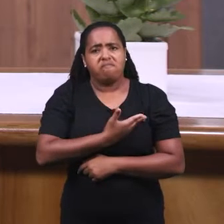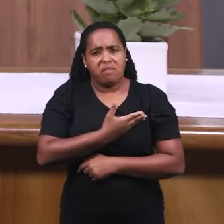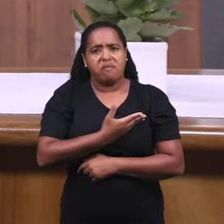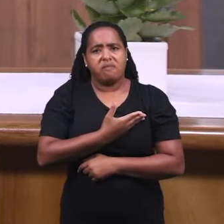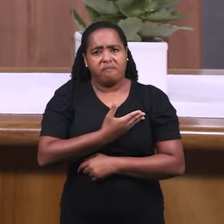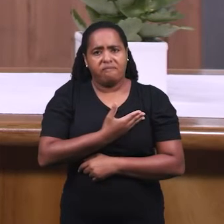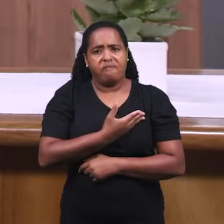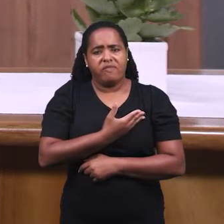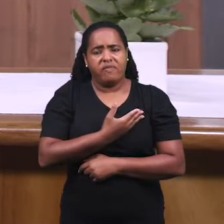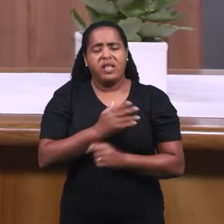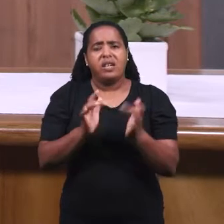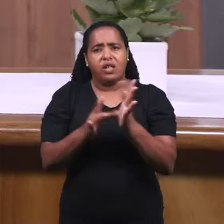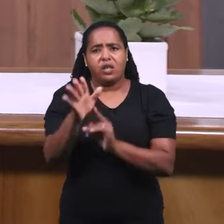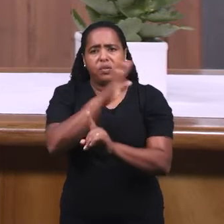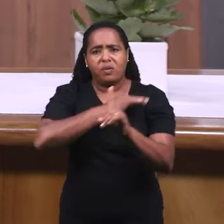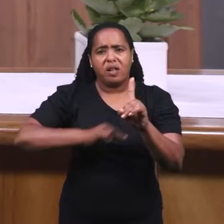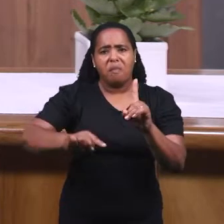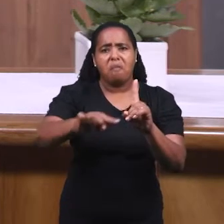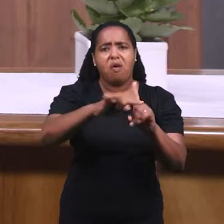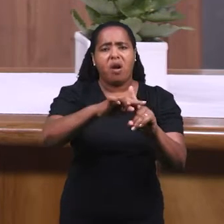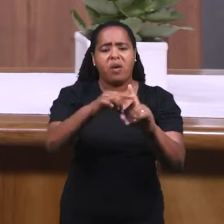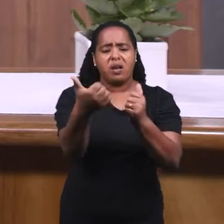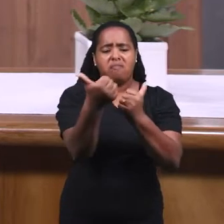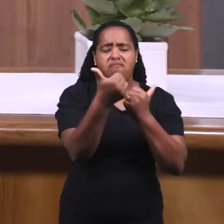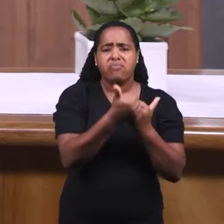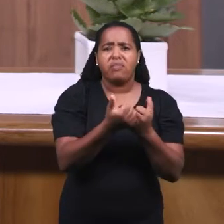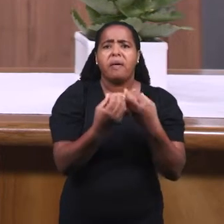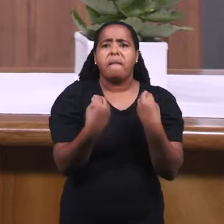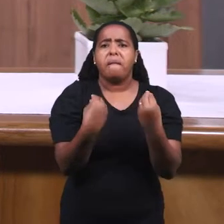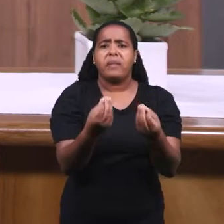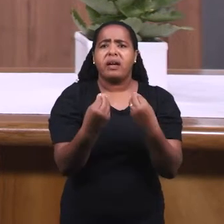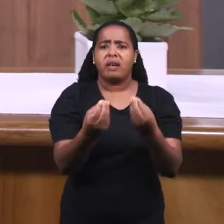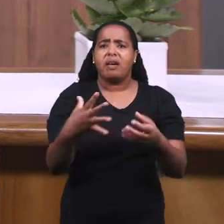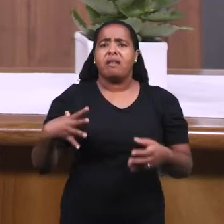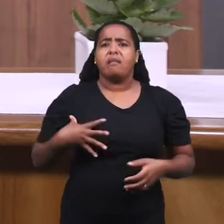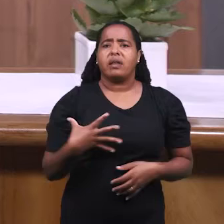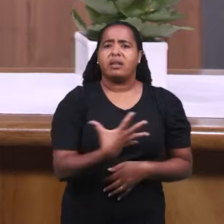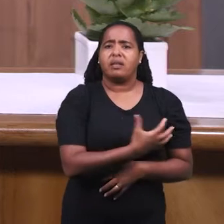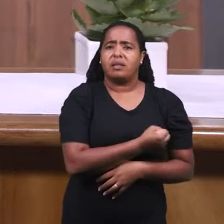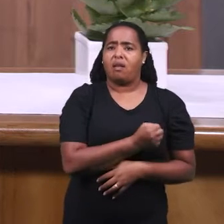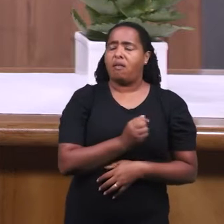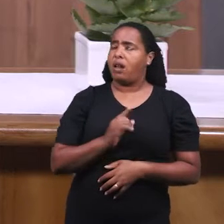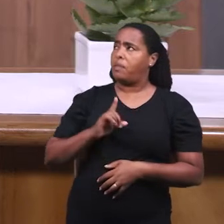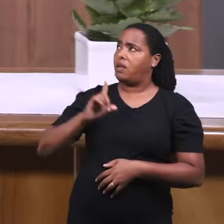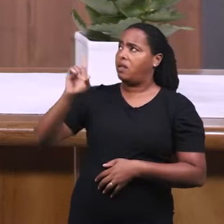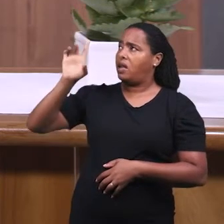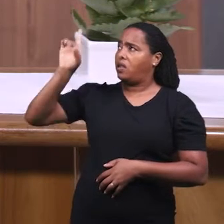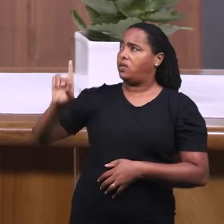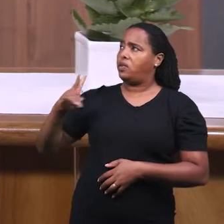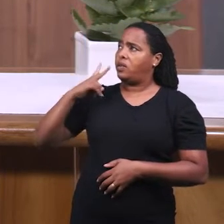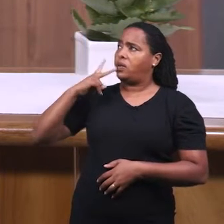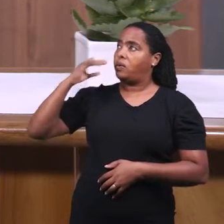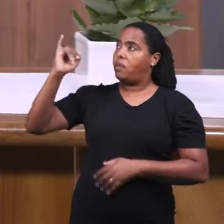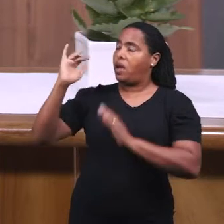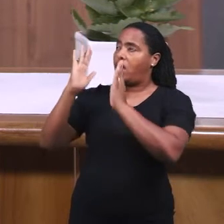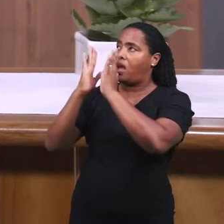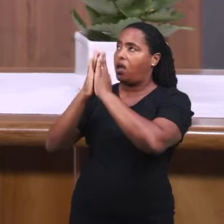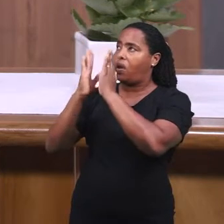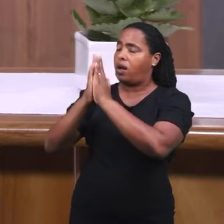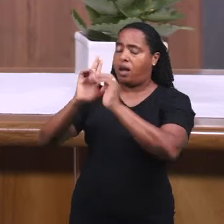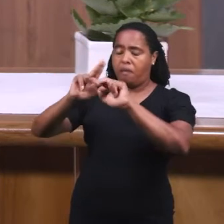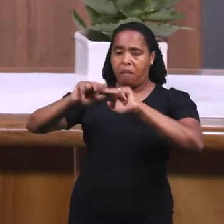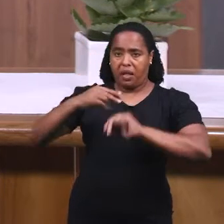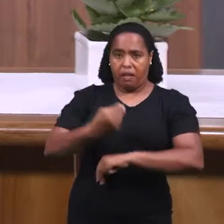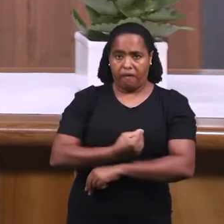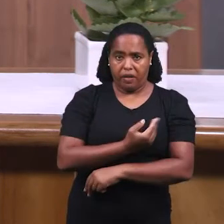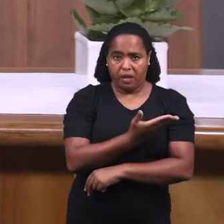своих на Голгофском кресте, чтобы помочь им. Он ходатайствует за